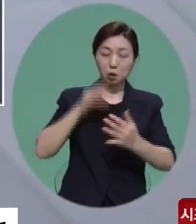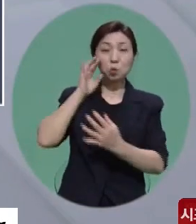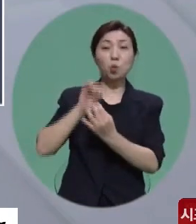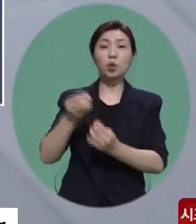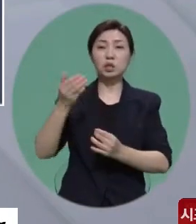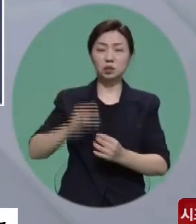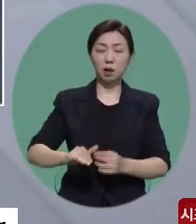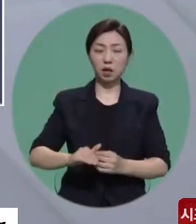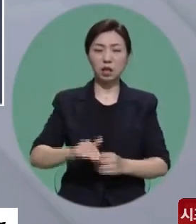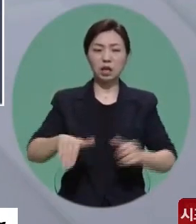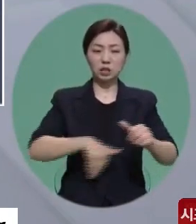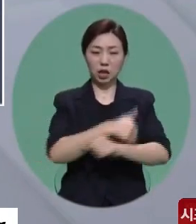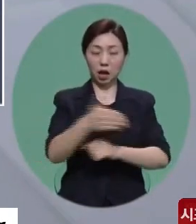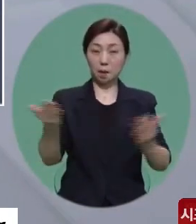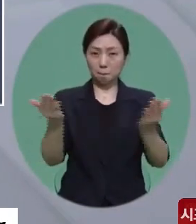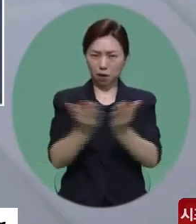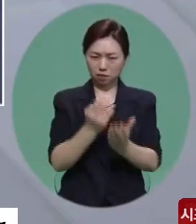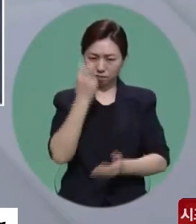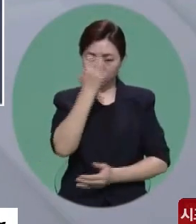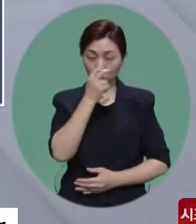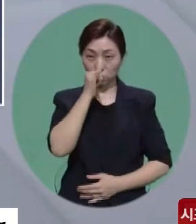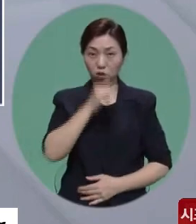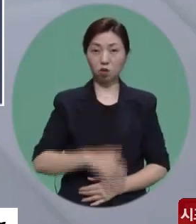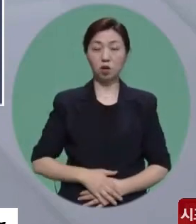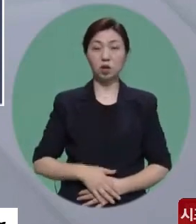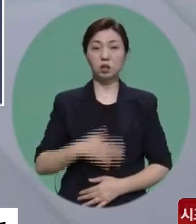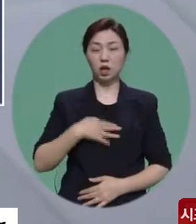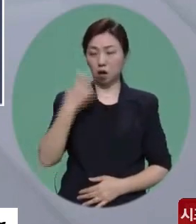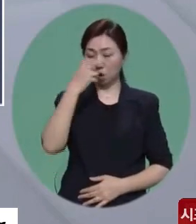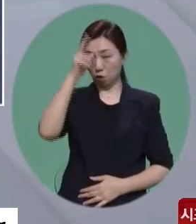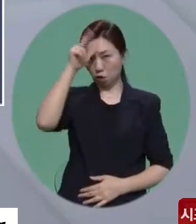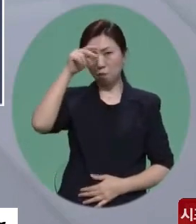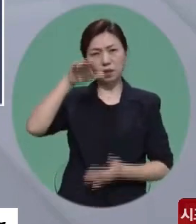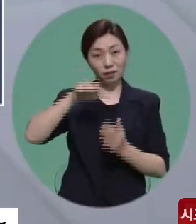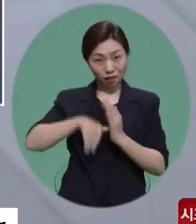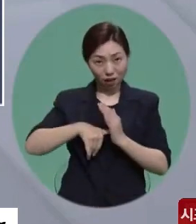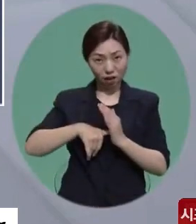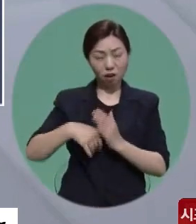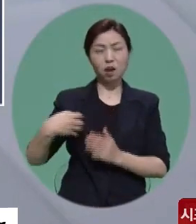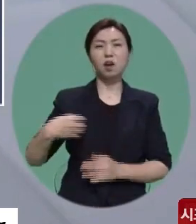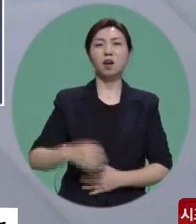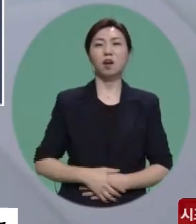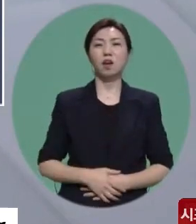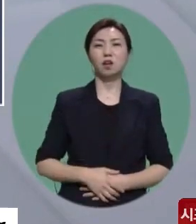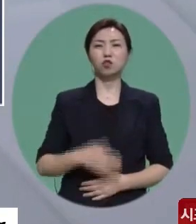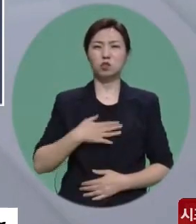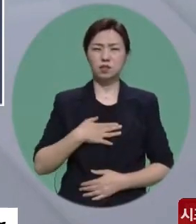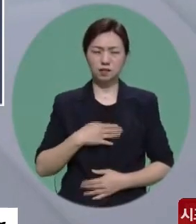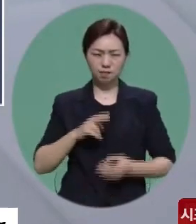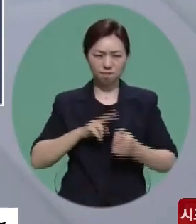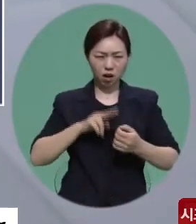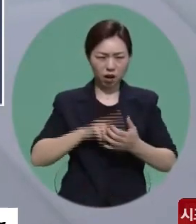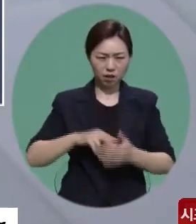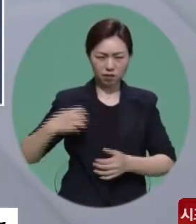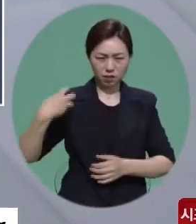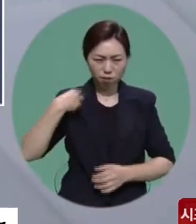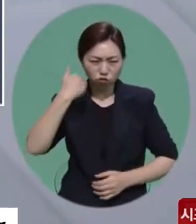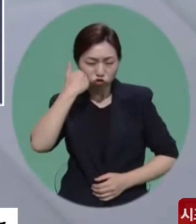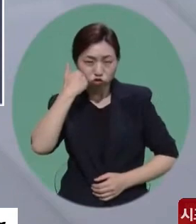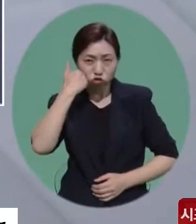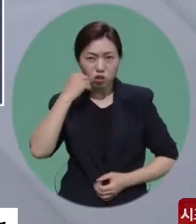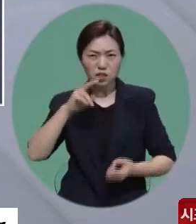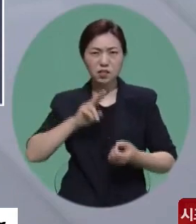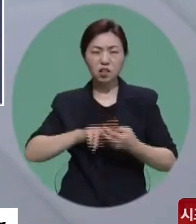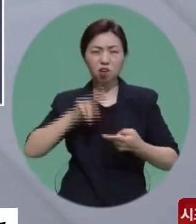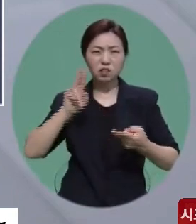시절에도 산재 사건에 대해서 아주 엄정하게 수사해서 귀책을 물었고 형사 책임을 추궁을 했고요.